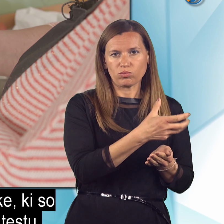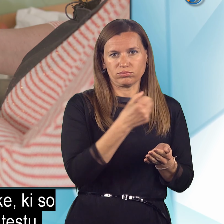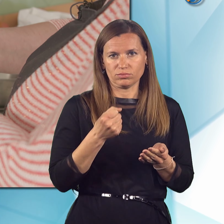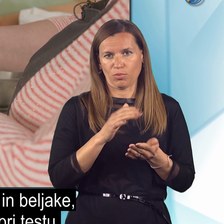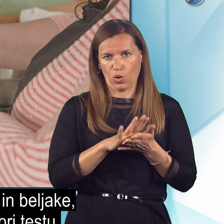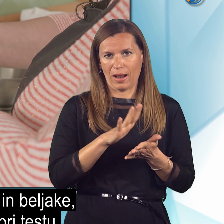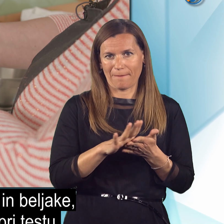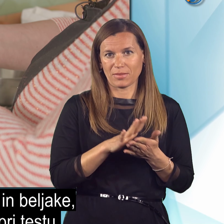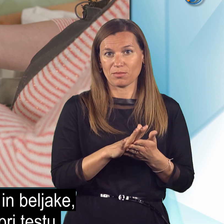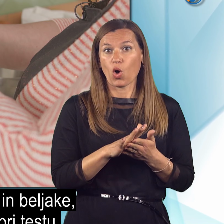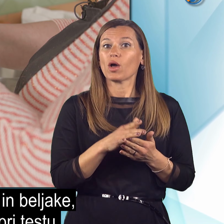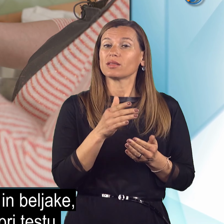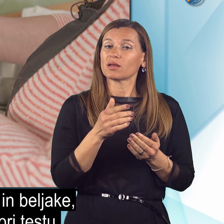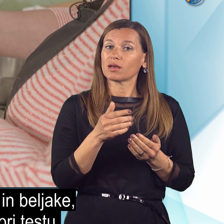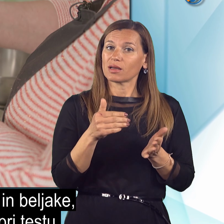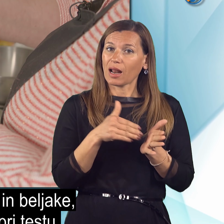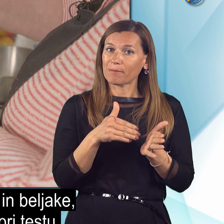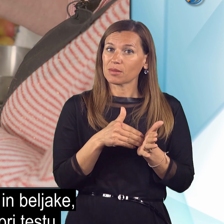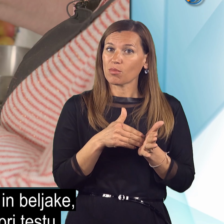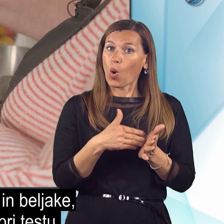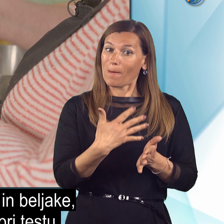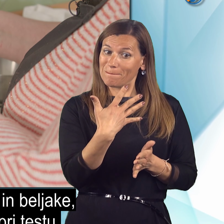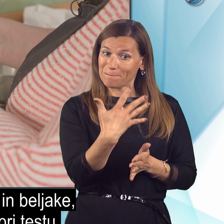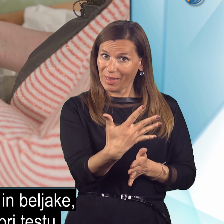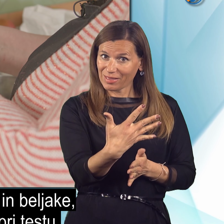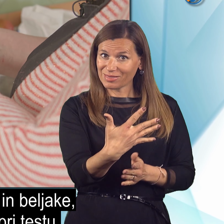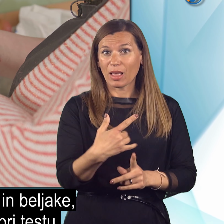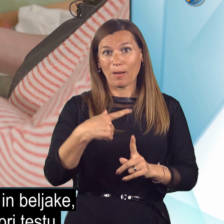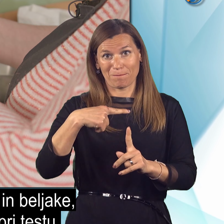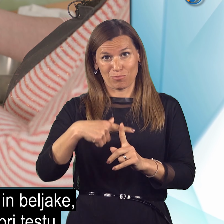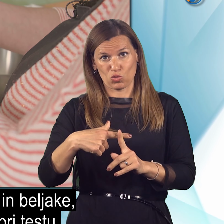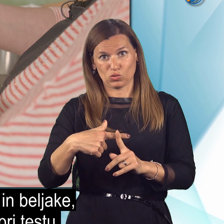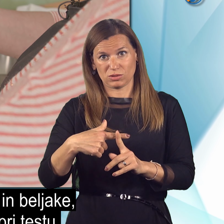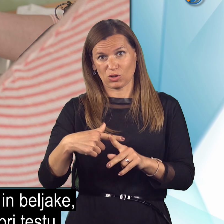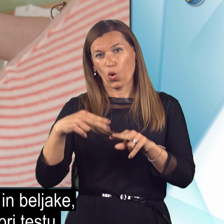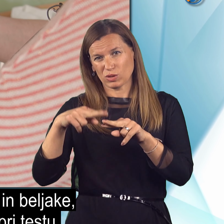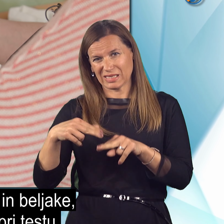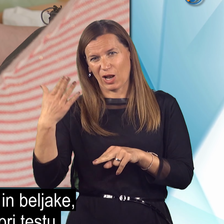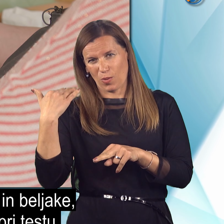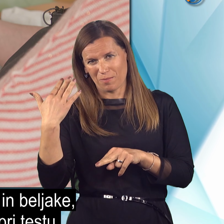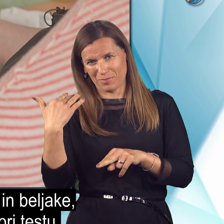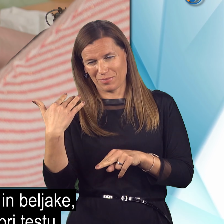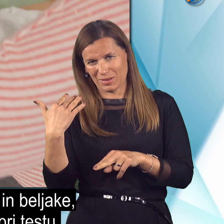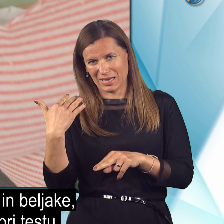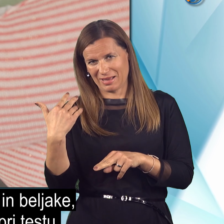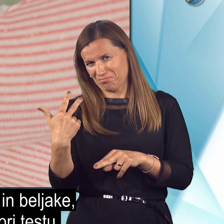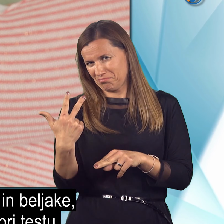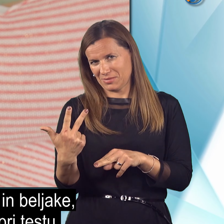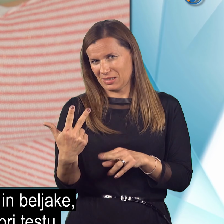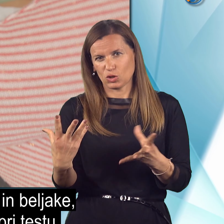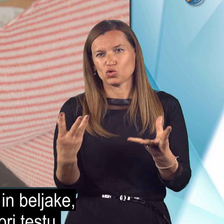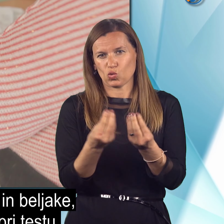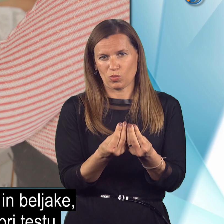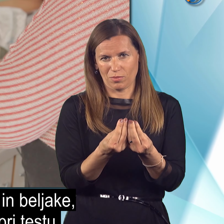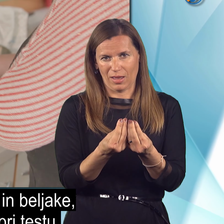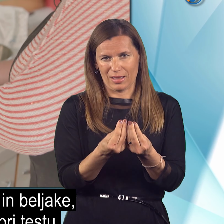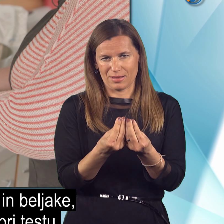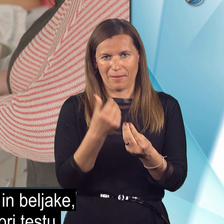Damo od 5 celih jajc plus beljake, ki so ostali